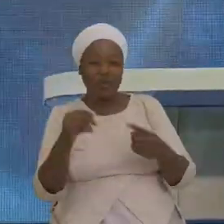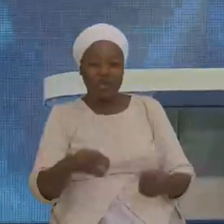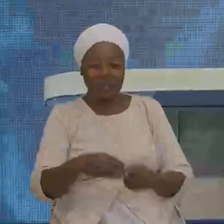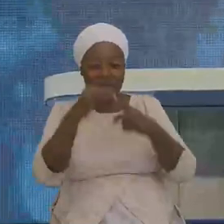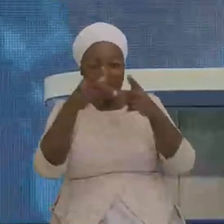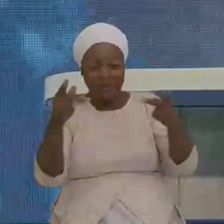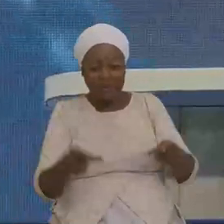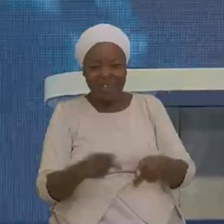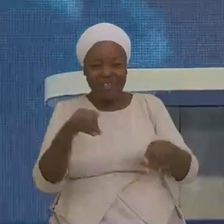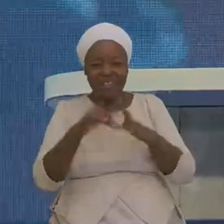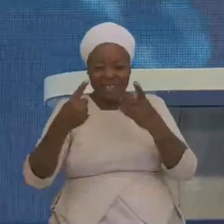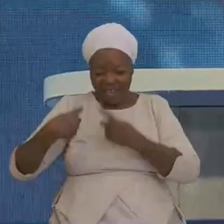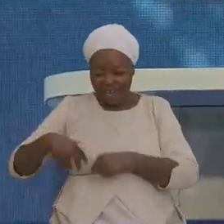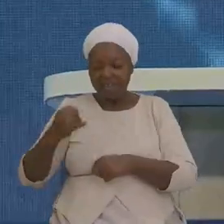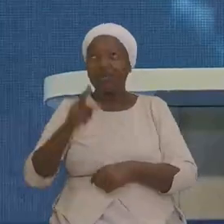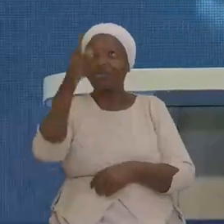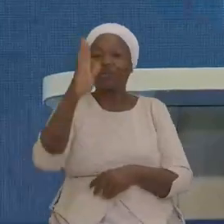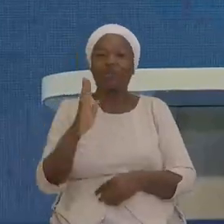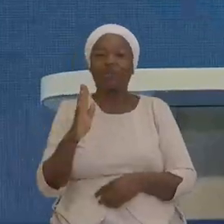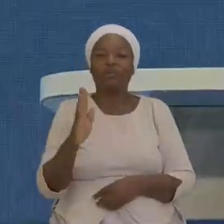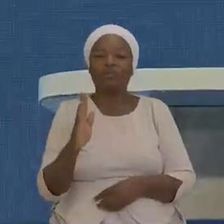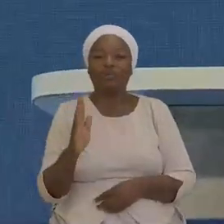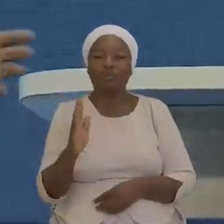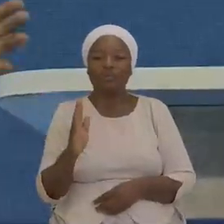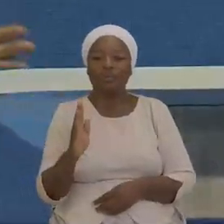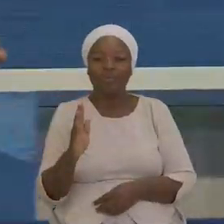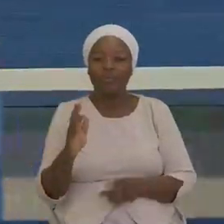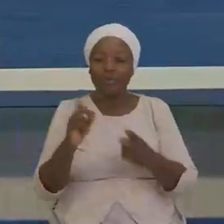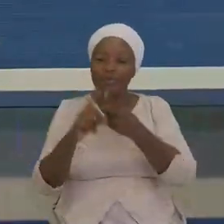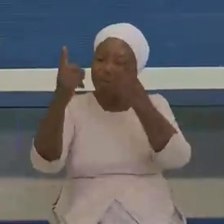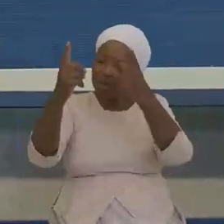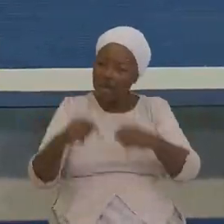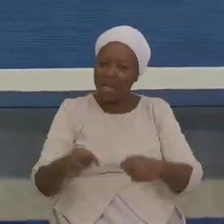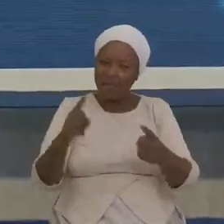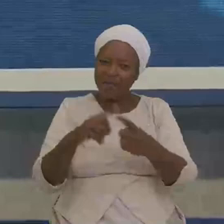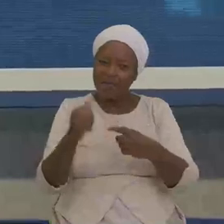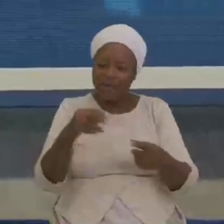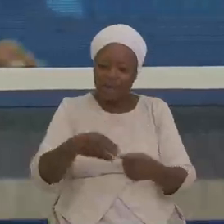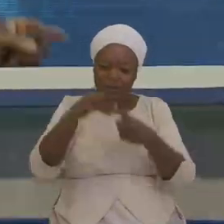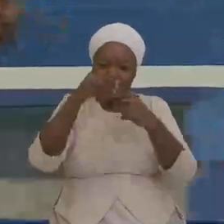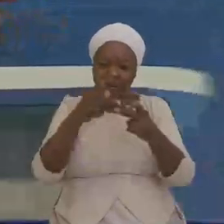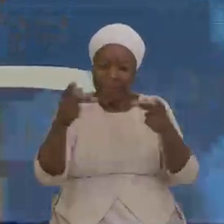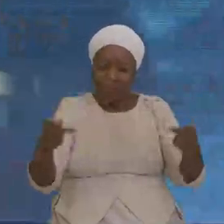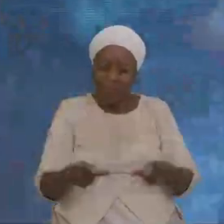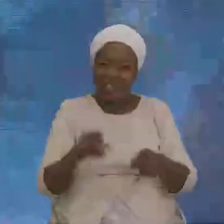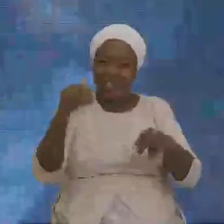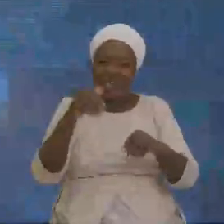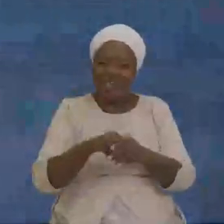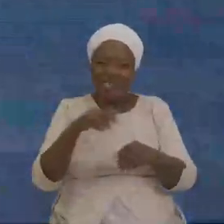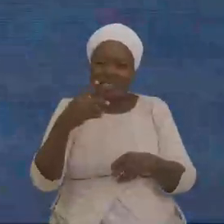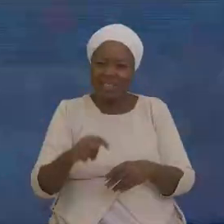à venir à une place spéciale dans le cœur de Dieu, à venir à un lieu